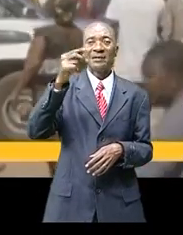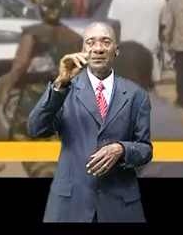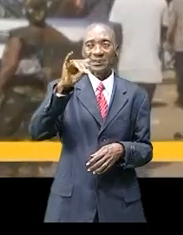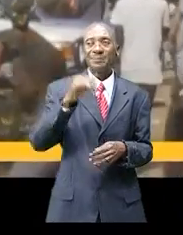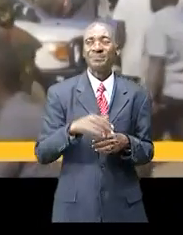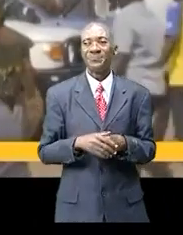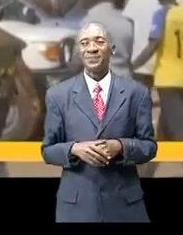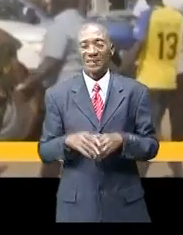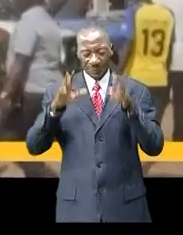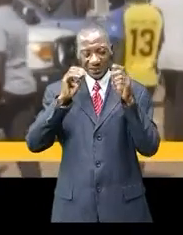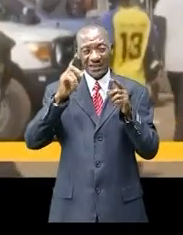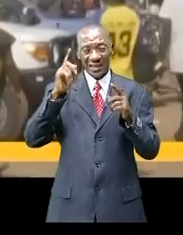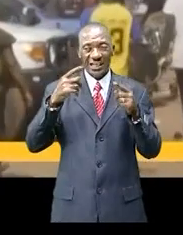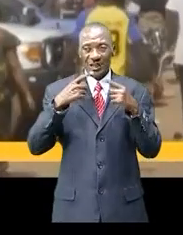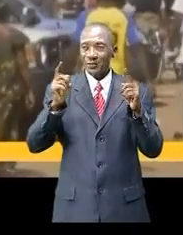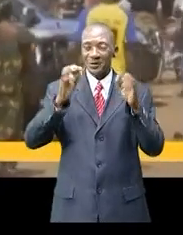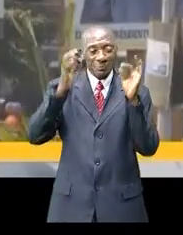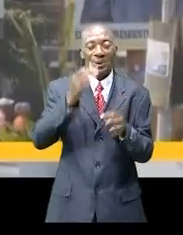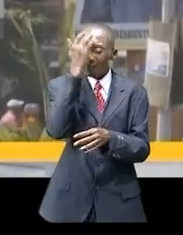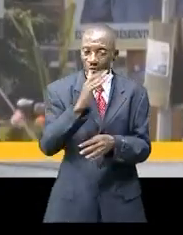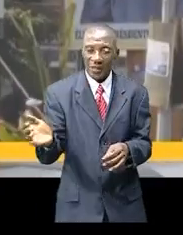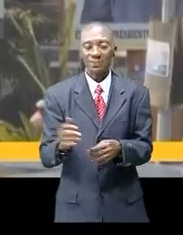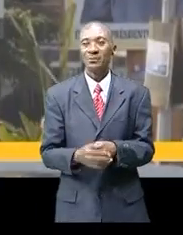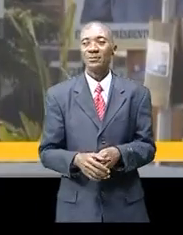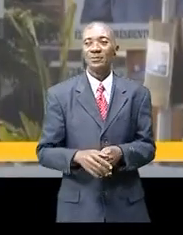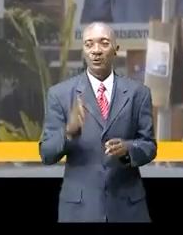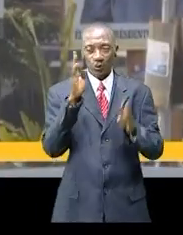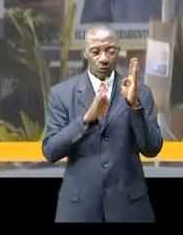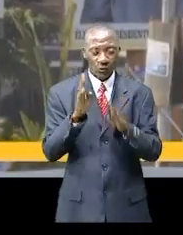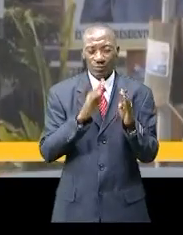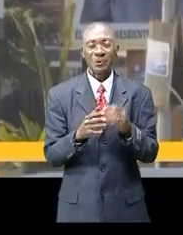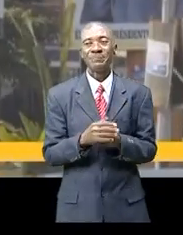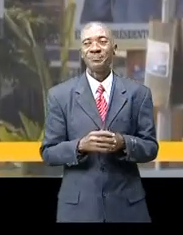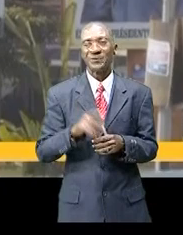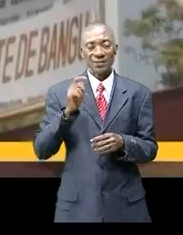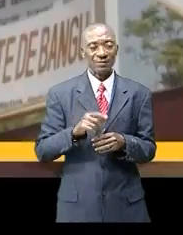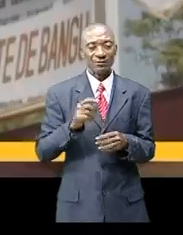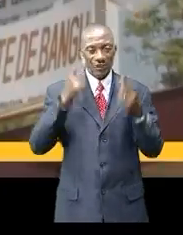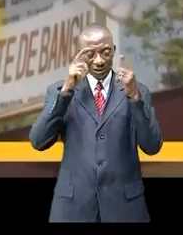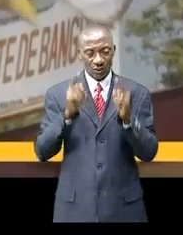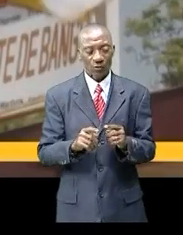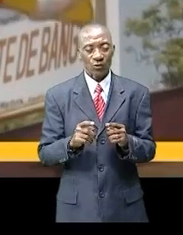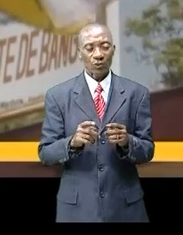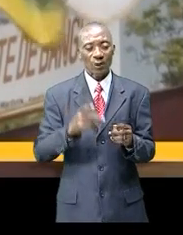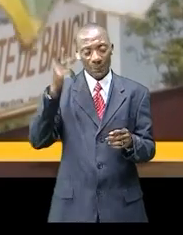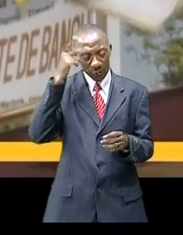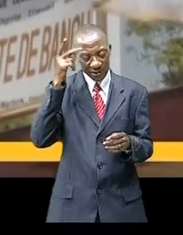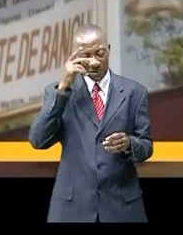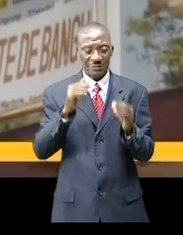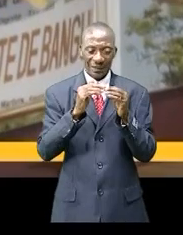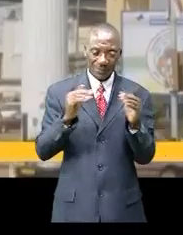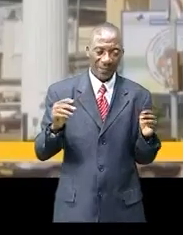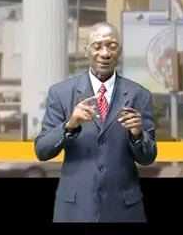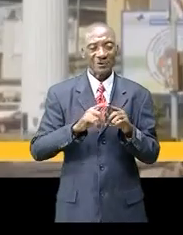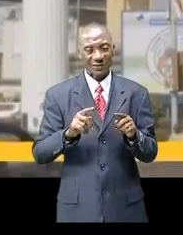ne contrôle plus qu'un tiers du territoire centrafricain. L'accord politique pour la paix et la réconciliation en République centrafricaine, paraphé à